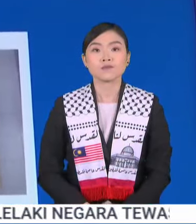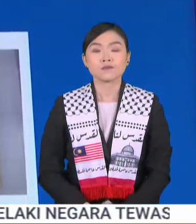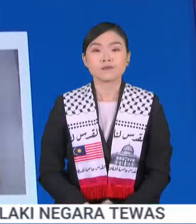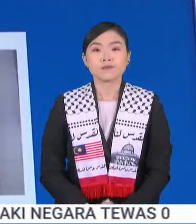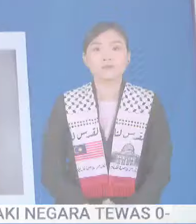berbahaya